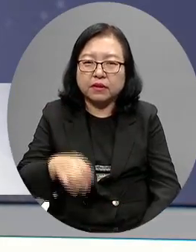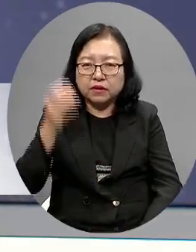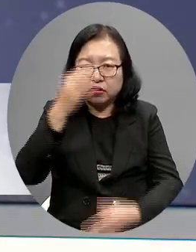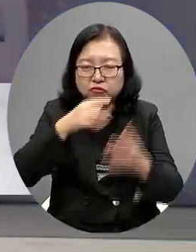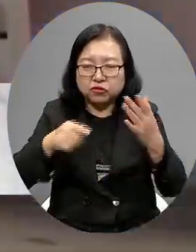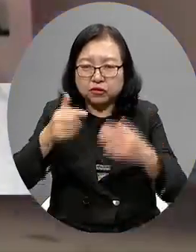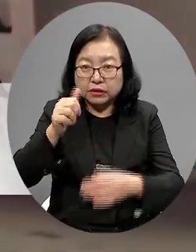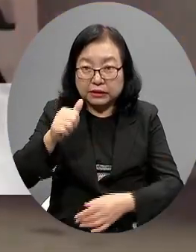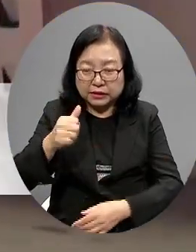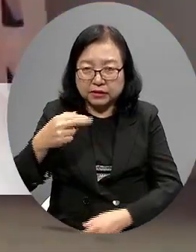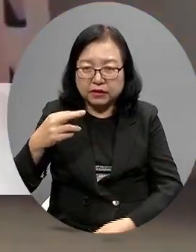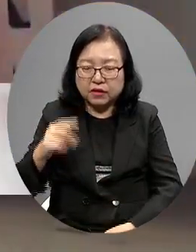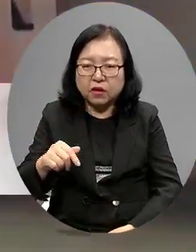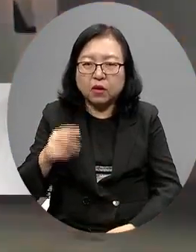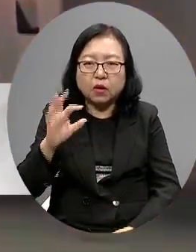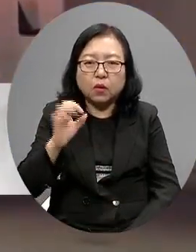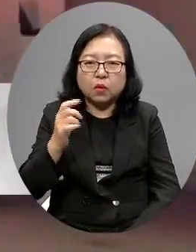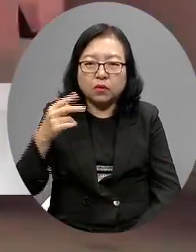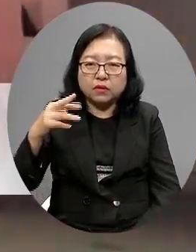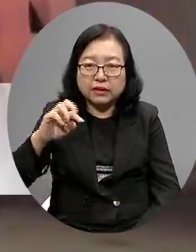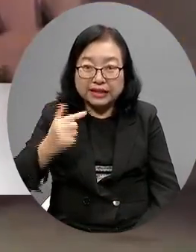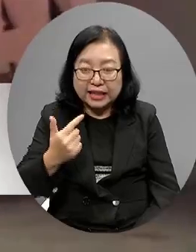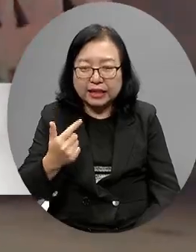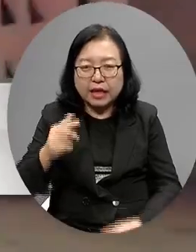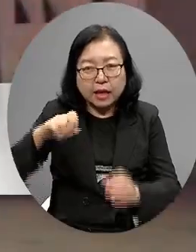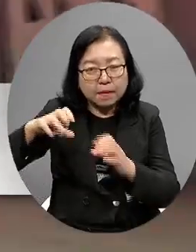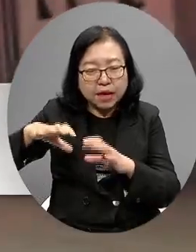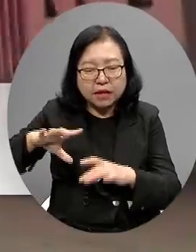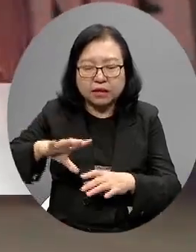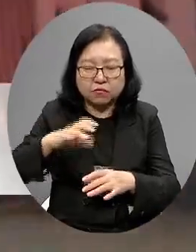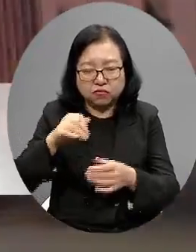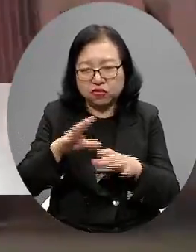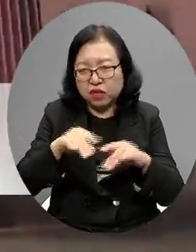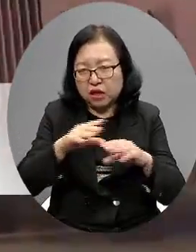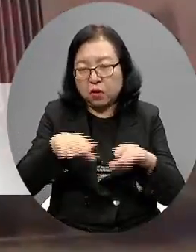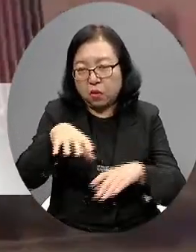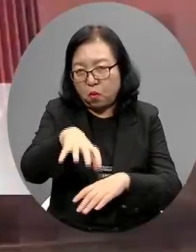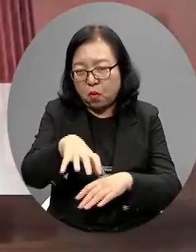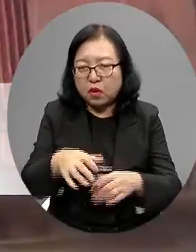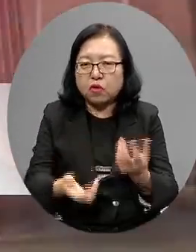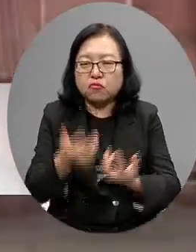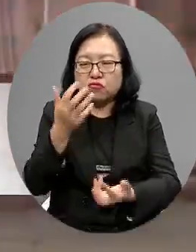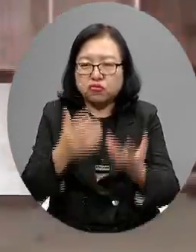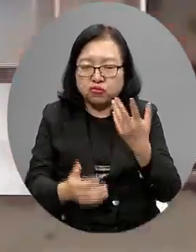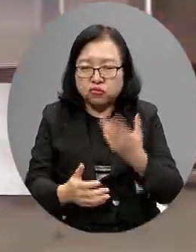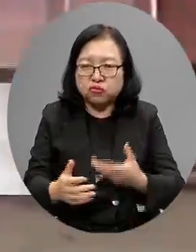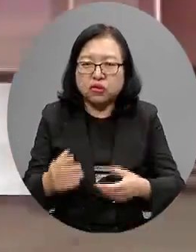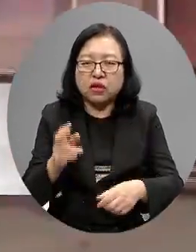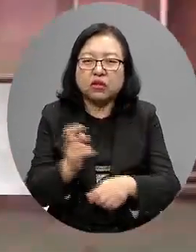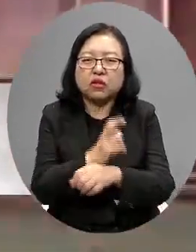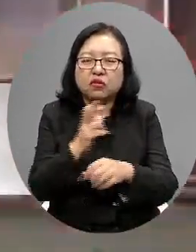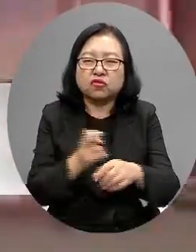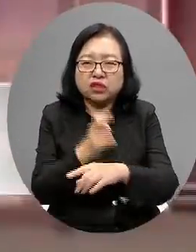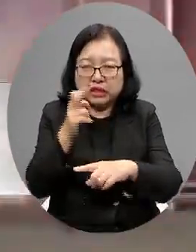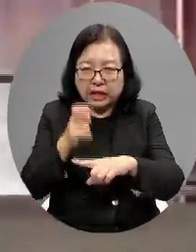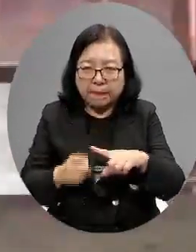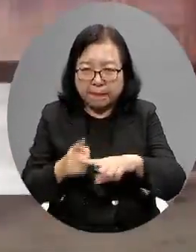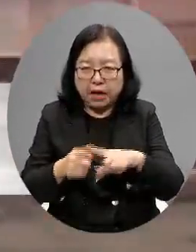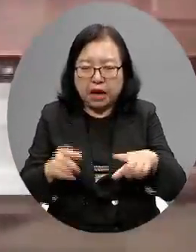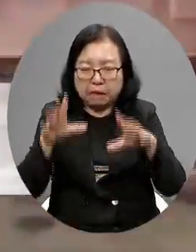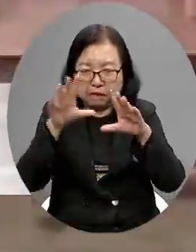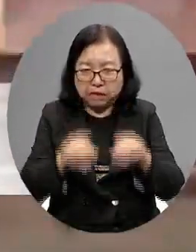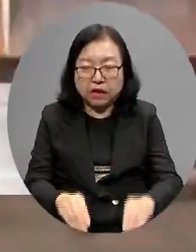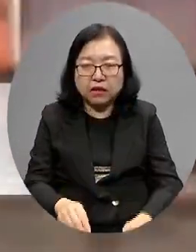청주시 흥덕구 옥산 년에 한 폐기물 처리장에서 불이나 12시간 반만에 진화됐습니다이 불로